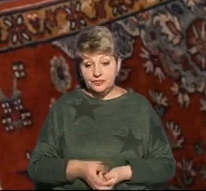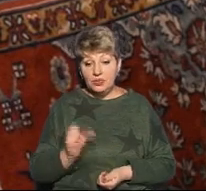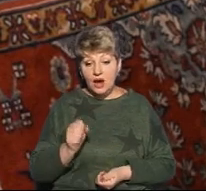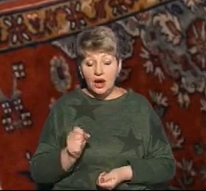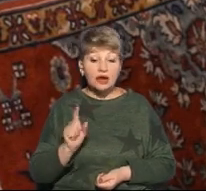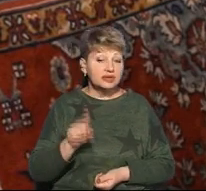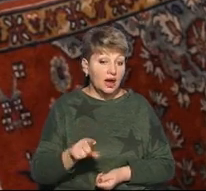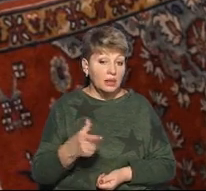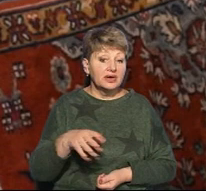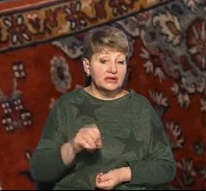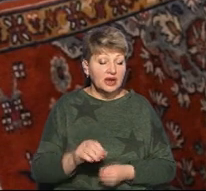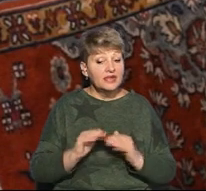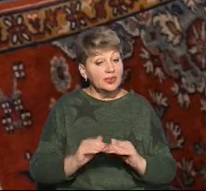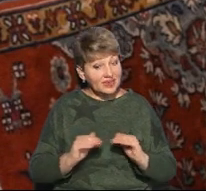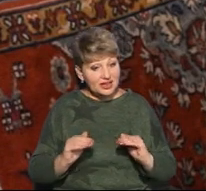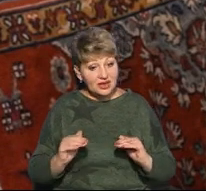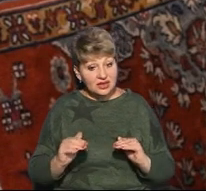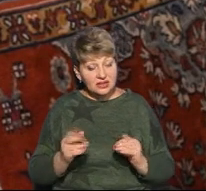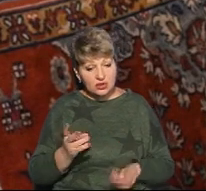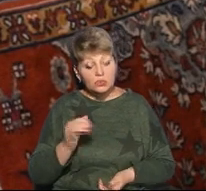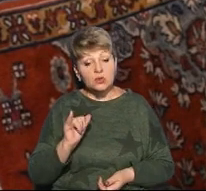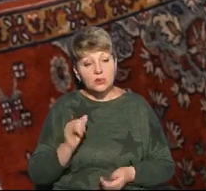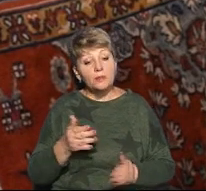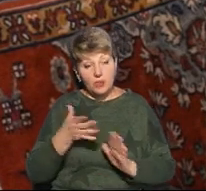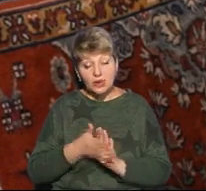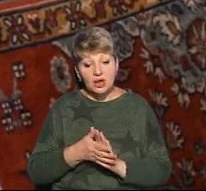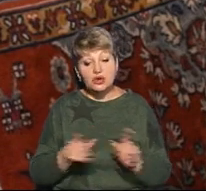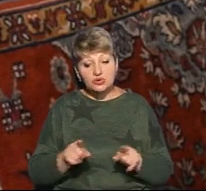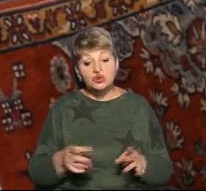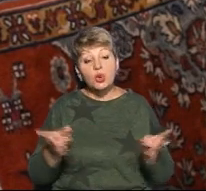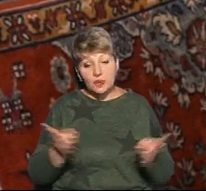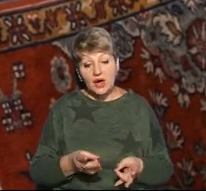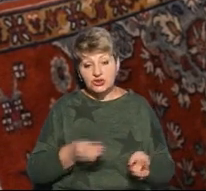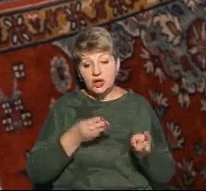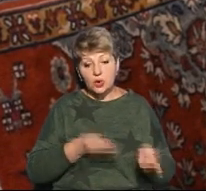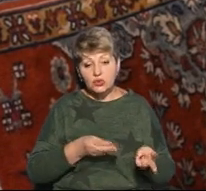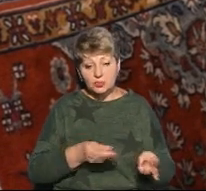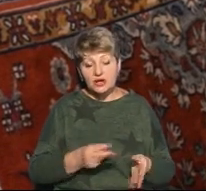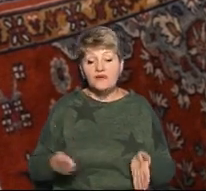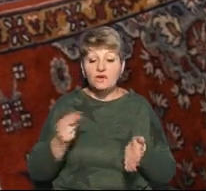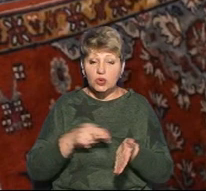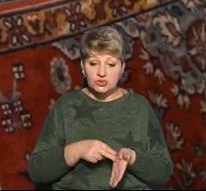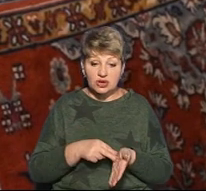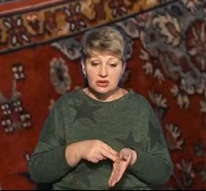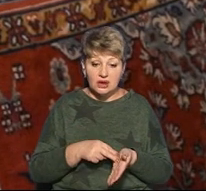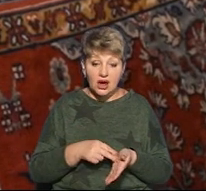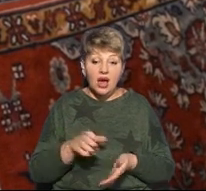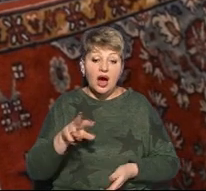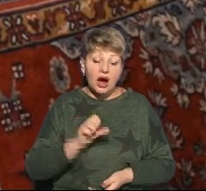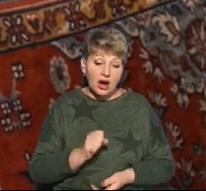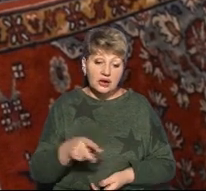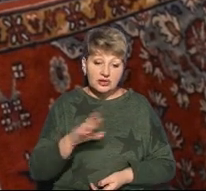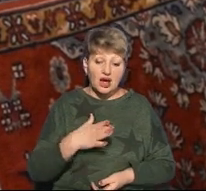А там, де діти малі, ну, понятно, що треба отоплення включати. А для